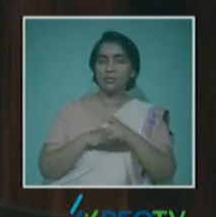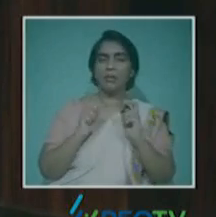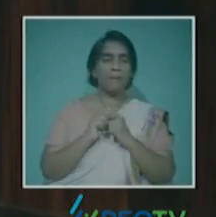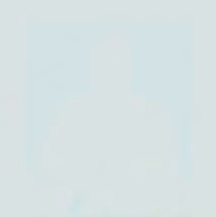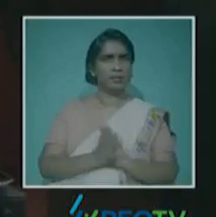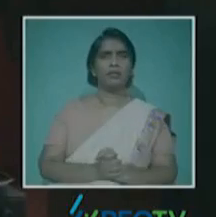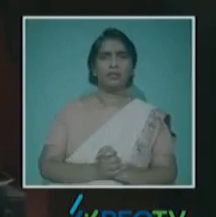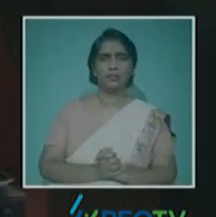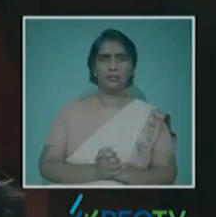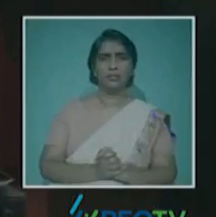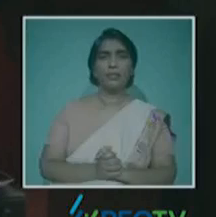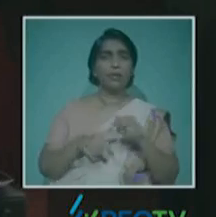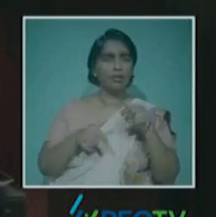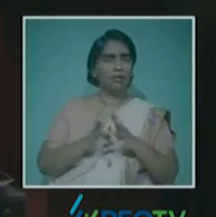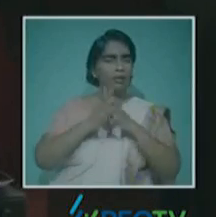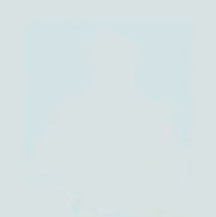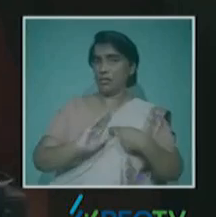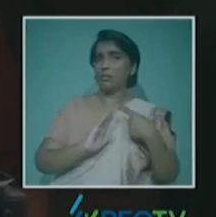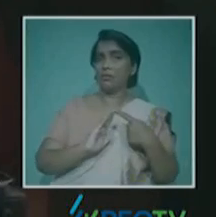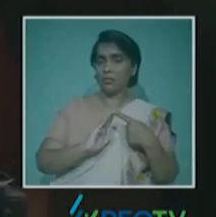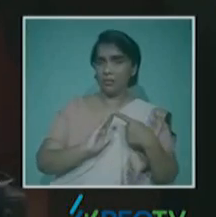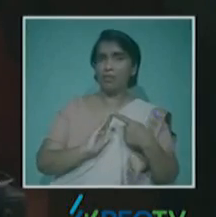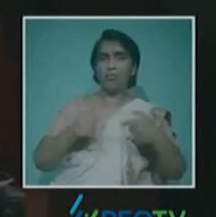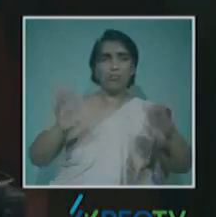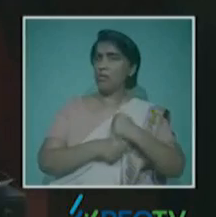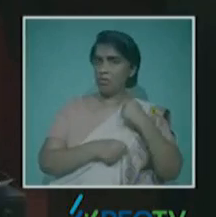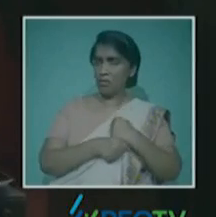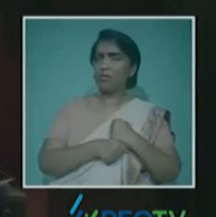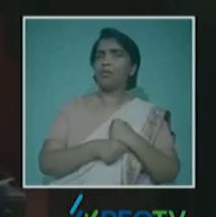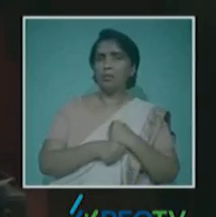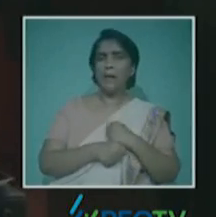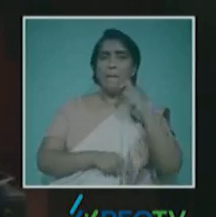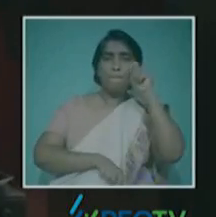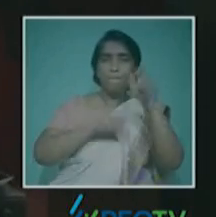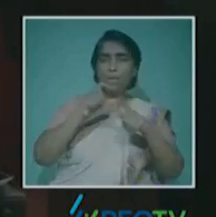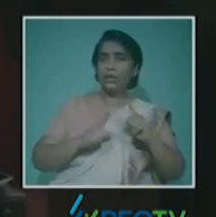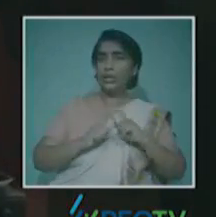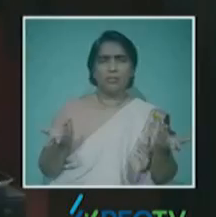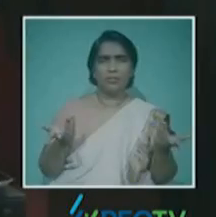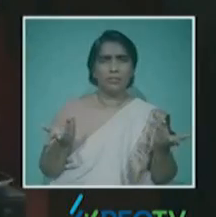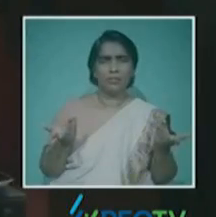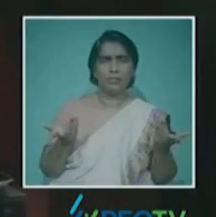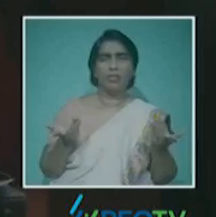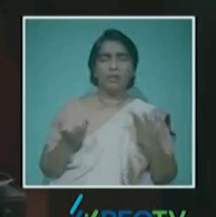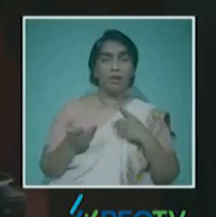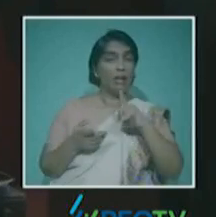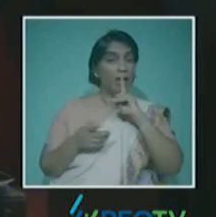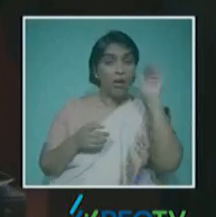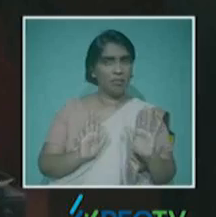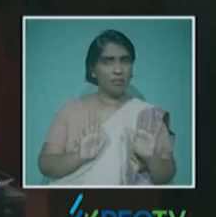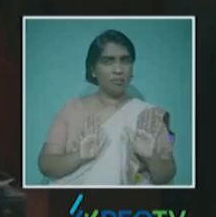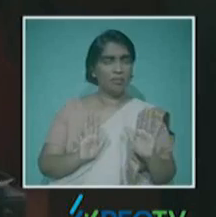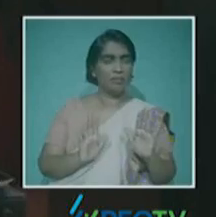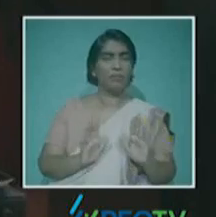අරගලයක් එන්නේත් නැහැ. මෙච්චර බංකොලොත්තුණු රටේ තවමත් මේ ආණ්ඩුව ඇයි මිනිස්සුන්ගේ ජීවිතත් එක්ක සෙල්ලම් කරන්නේ? අහනකොට කියනවා කිවිසුමක්